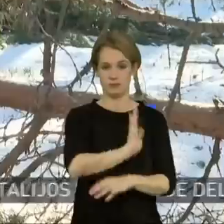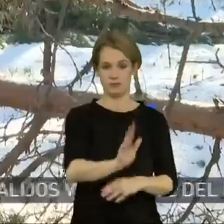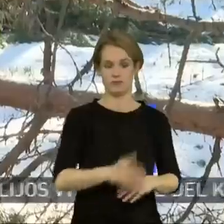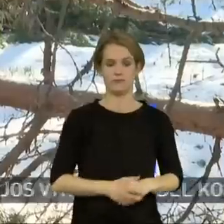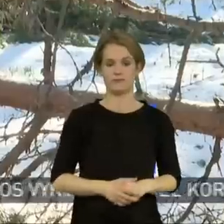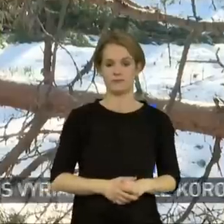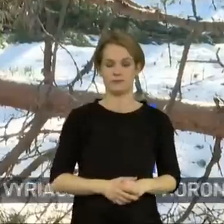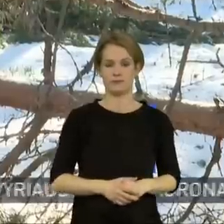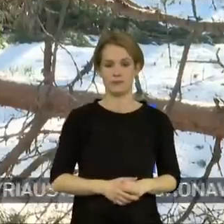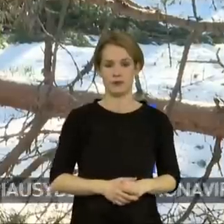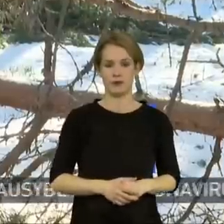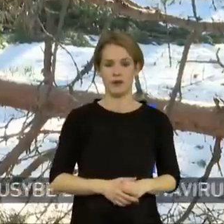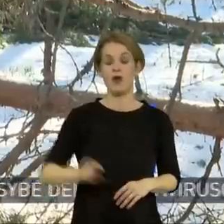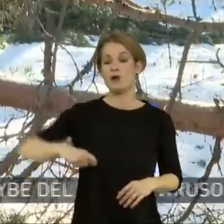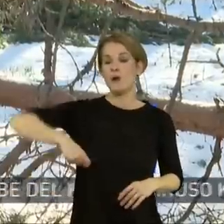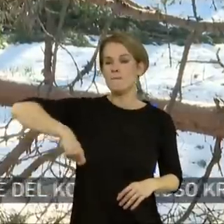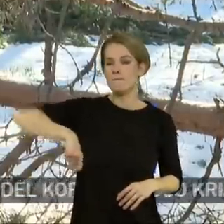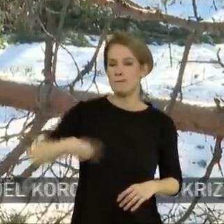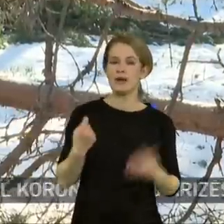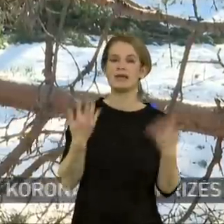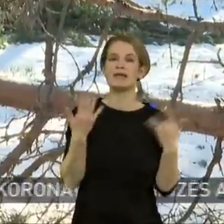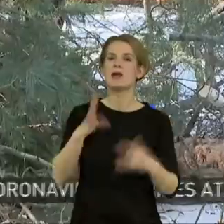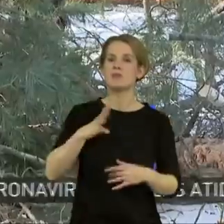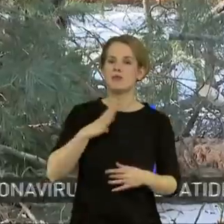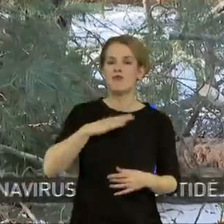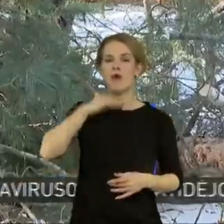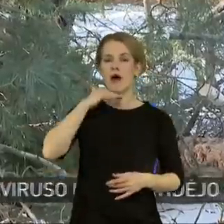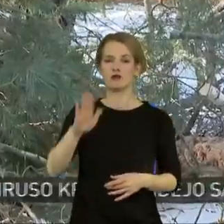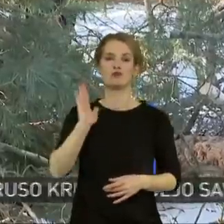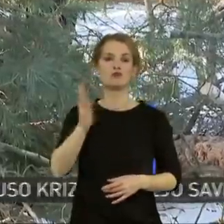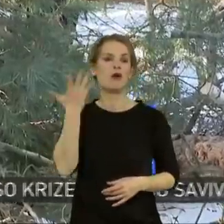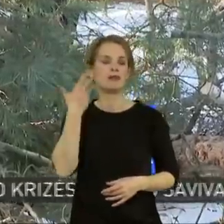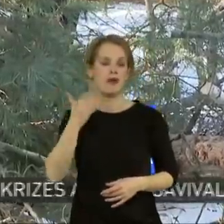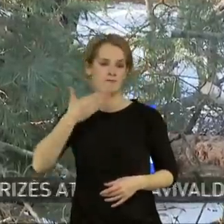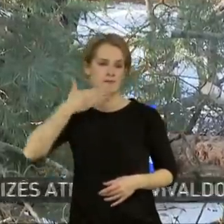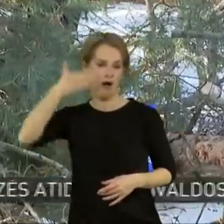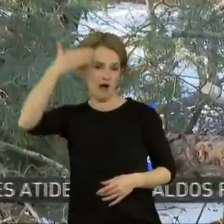Sniegingos žiemos nuostoliai paaiškės tikėtina tik vasarą, kai bus galima įvažiuoti į